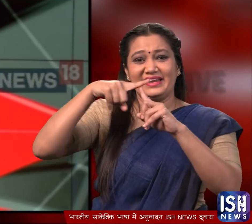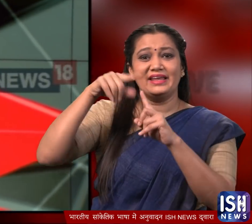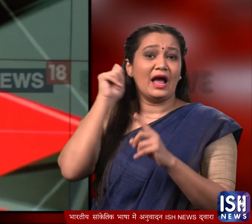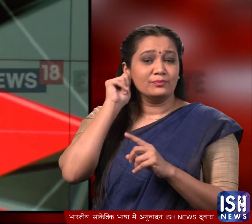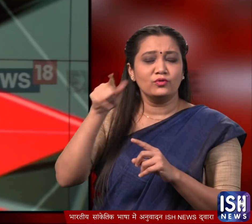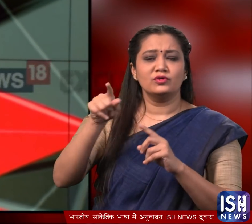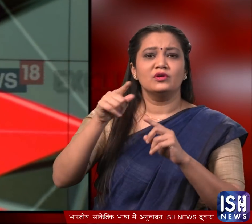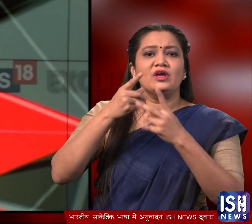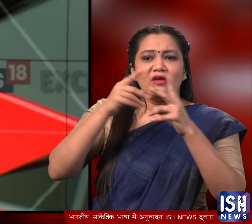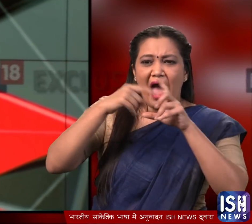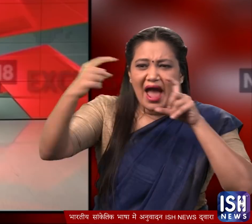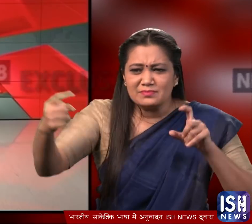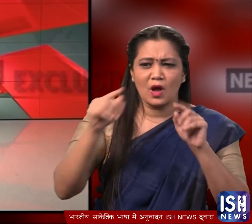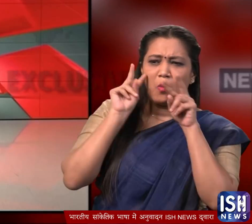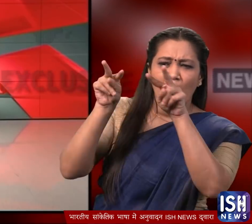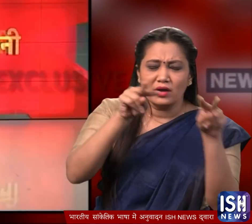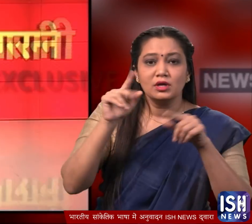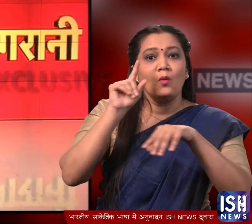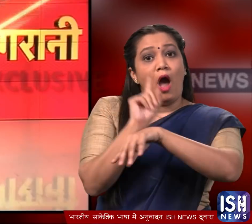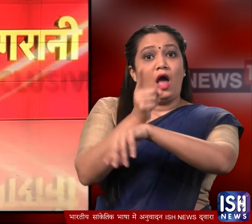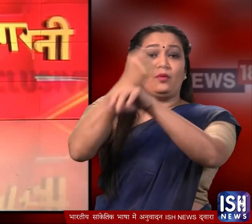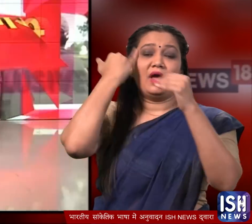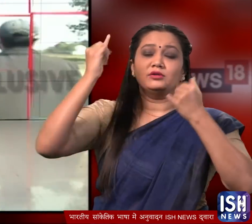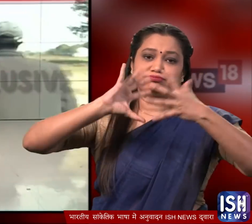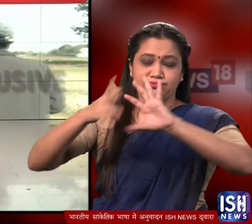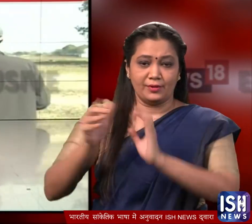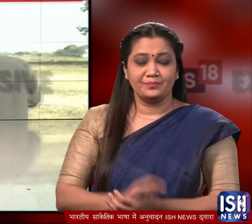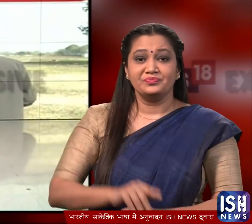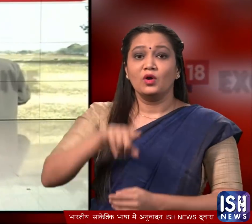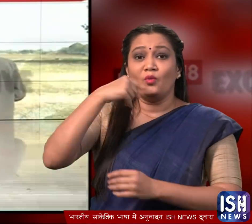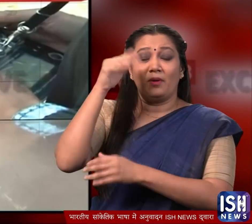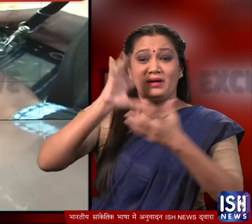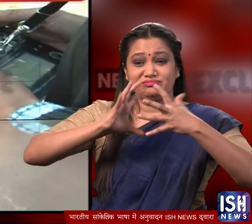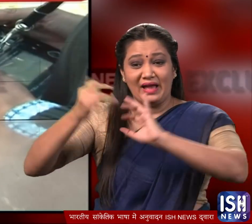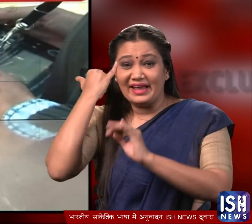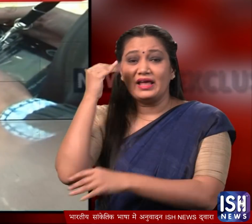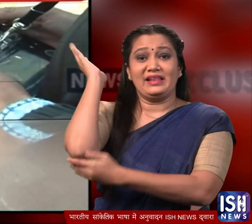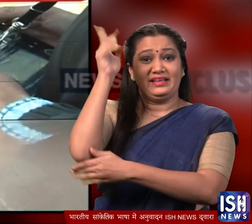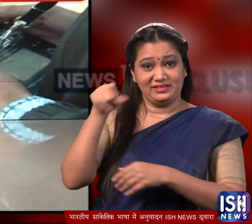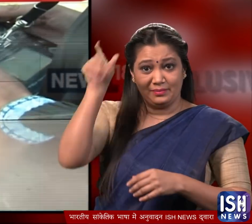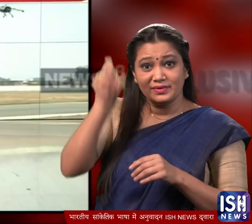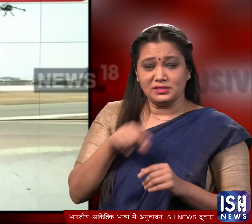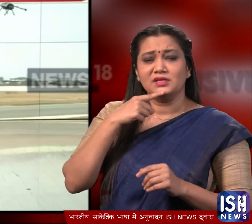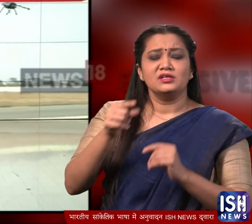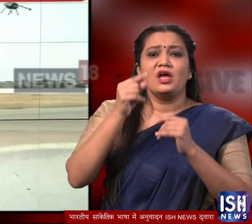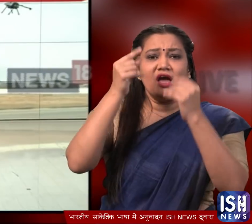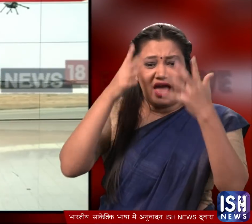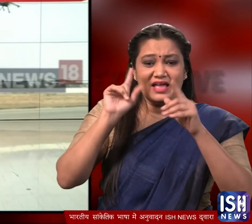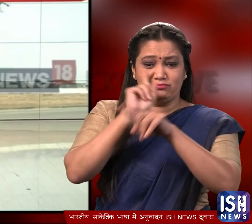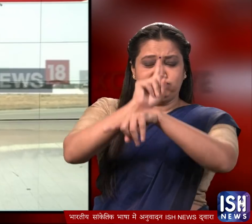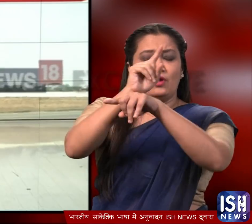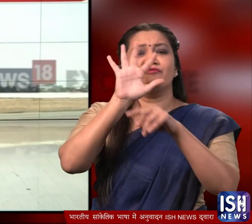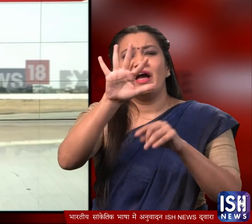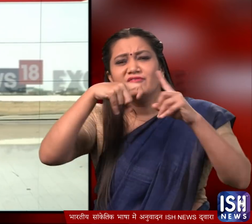ने दुश्मनों पर नजर रखने के लिए एक हेलीकॉप्टर बनाया। इसे बनाने वाले प्रोफेसर का दावा है कि हेलीकॉप्टर 5 किलो तक के वजन के